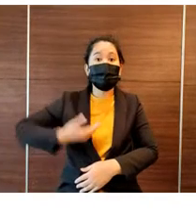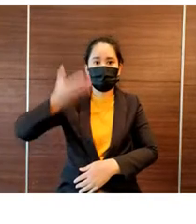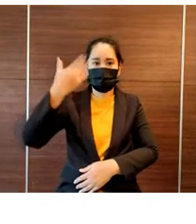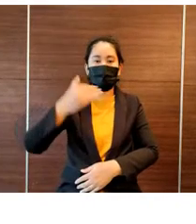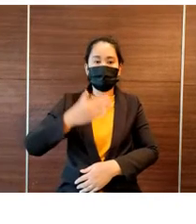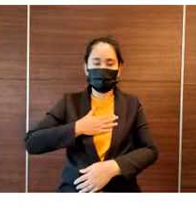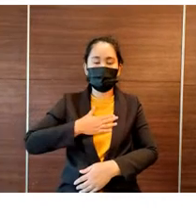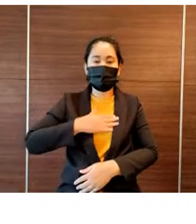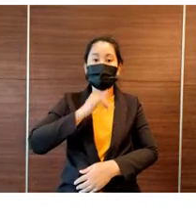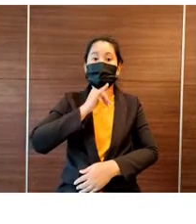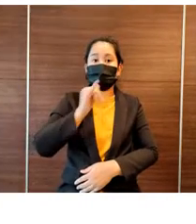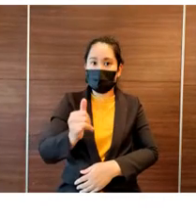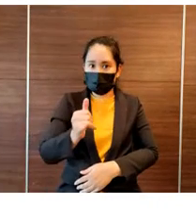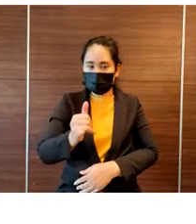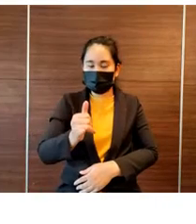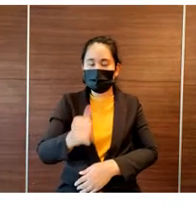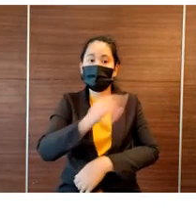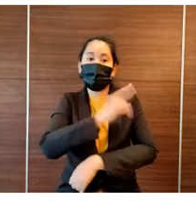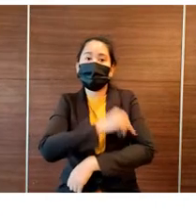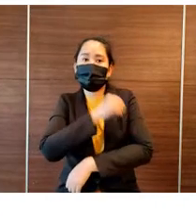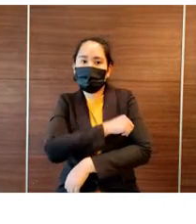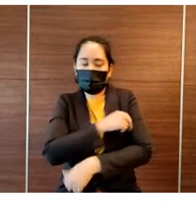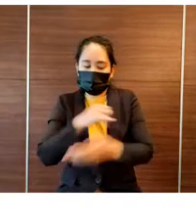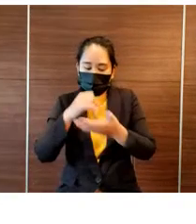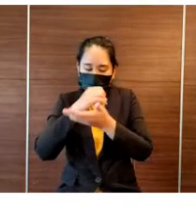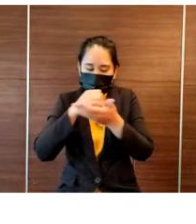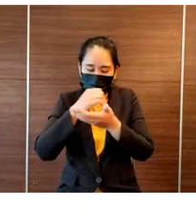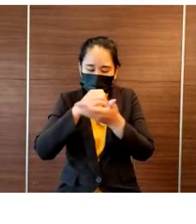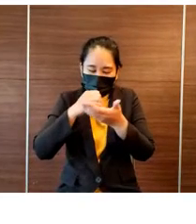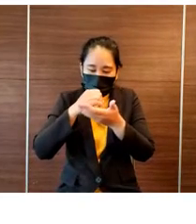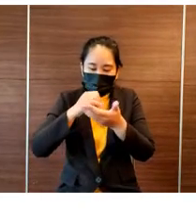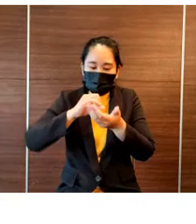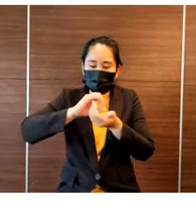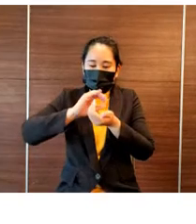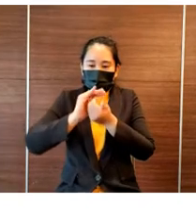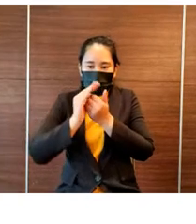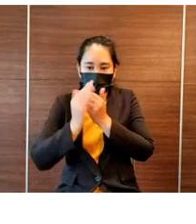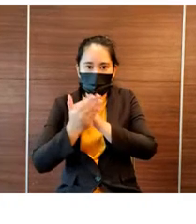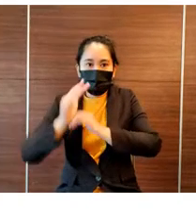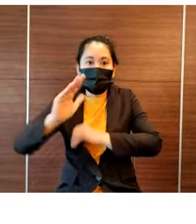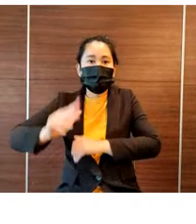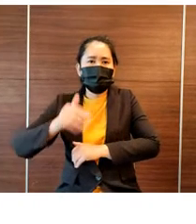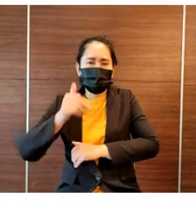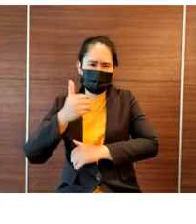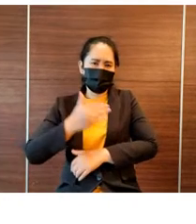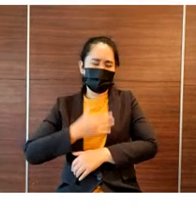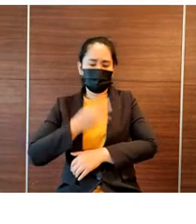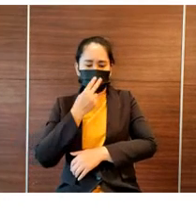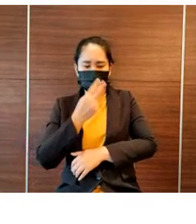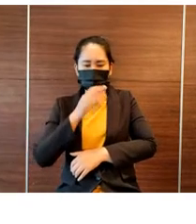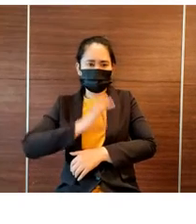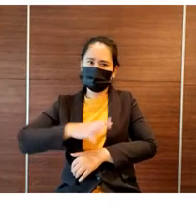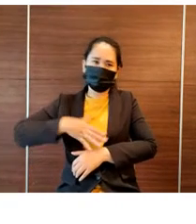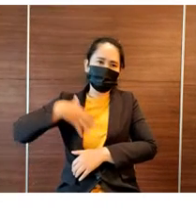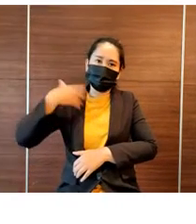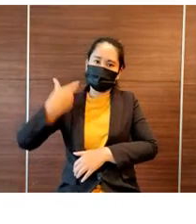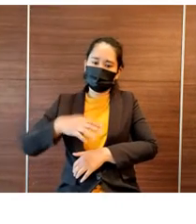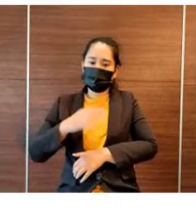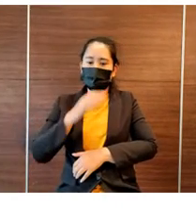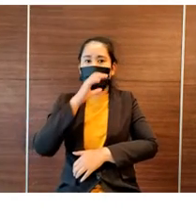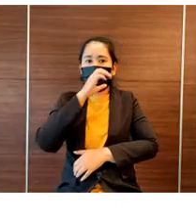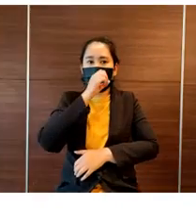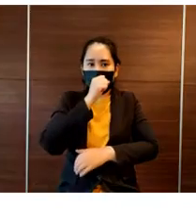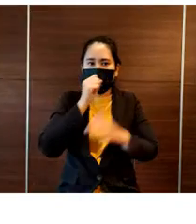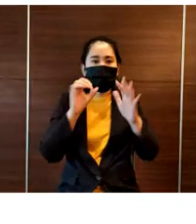ไปผมก็ได้รับการบริการที่ผมรู้สึกว่ามันไม่มีความเป็นส่วนตัว